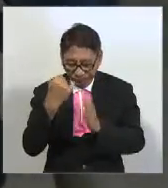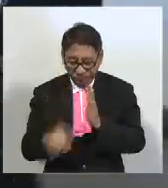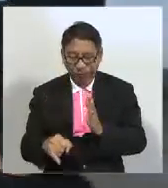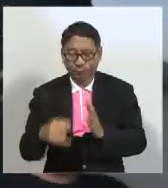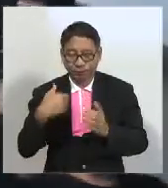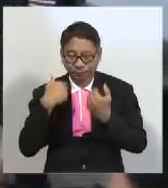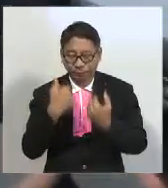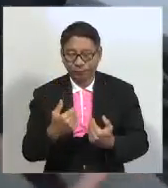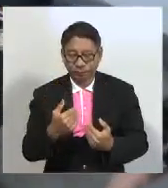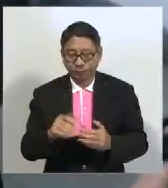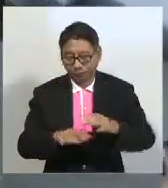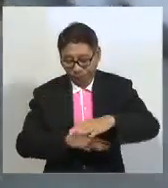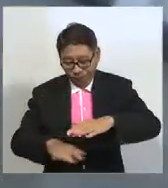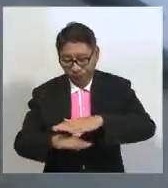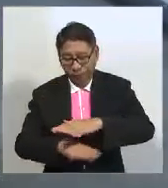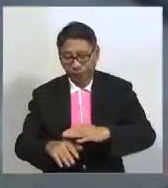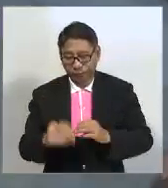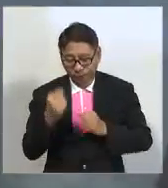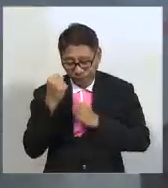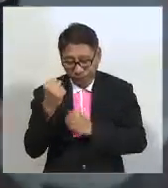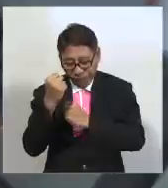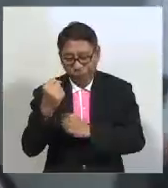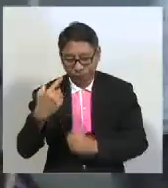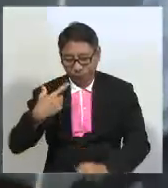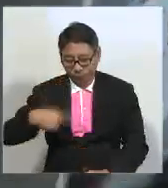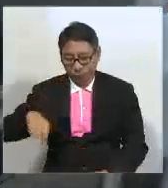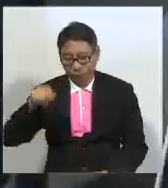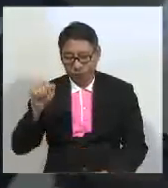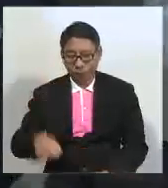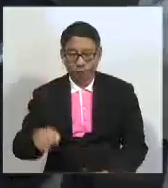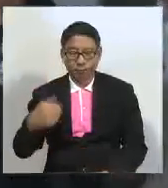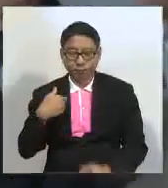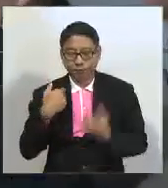ที ่ ดังนั้นมีหลักฐานอะไรก็ไปสู้กันตามกระบวนการยุติธรรมนะครับ